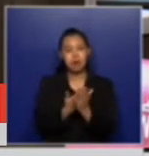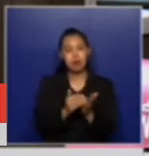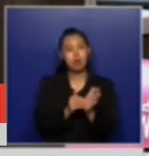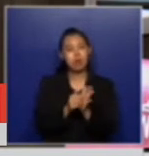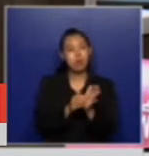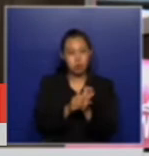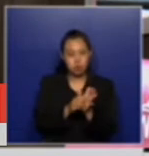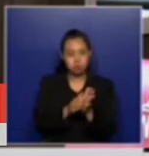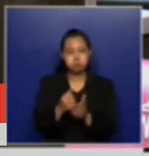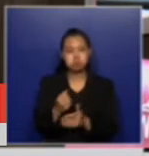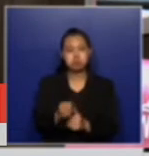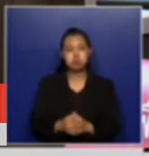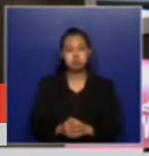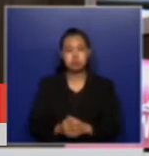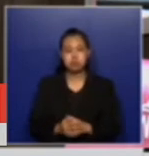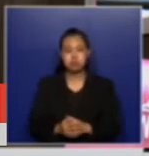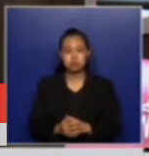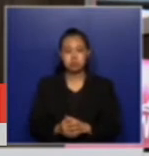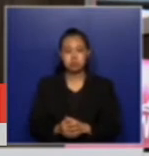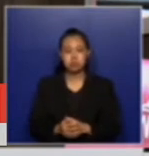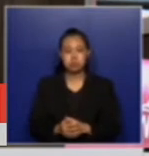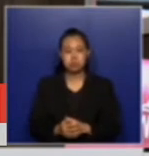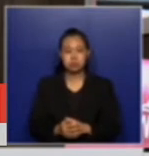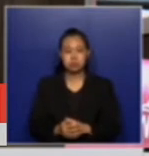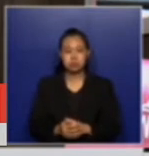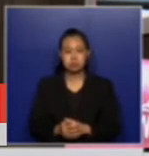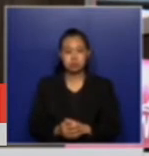อนดังนั้นทำให้การ